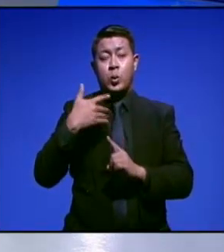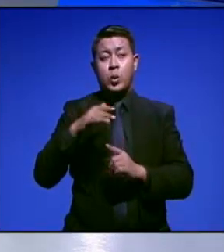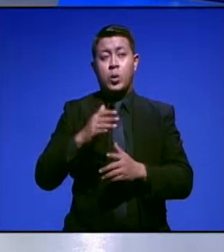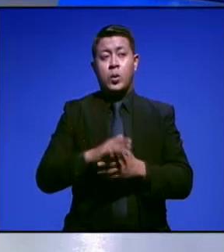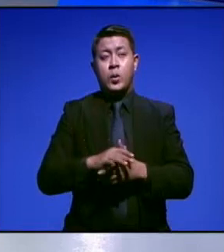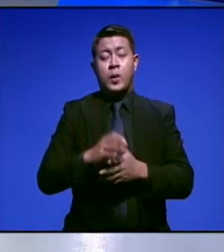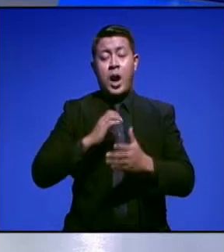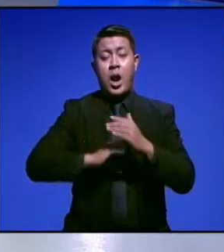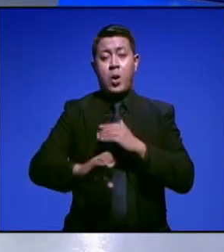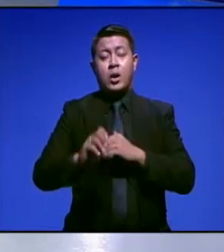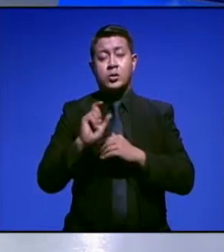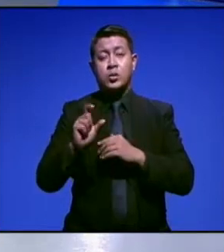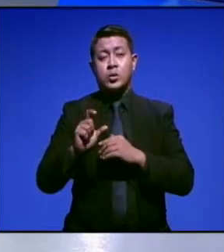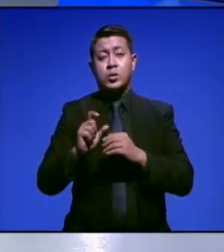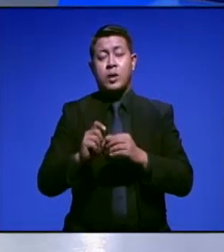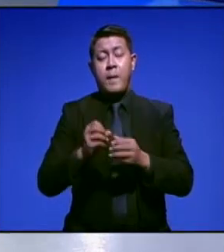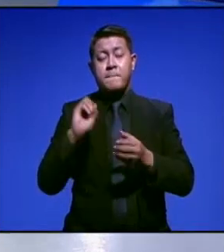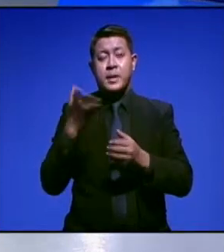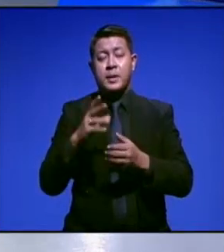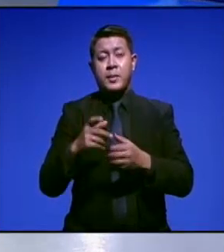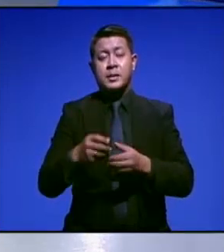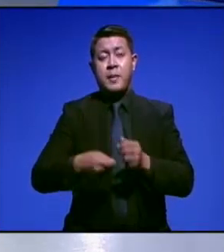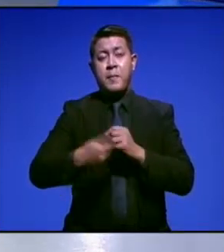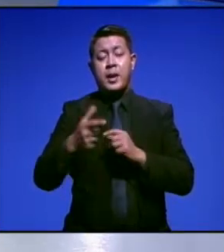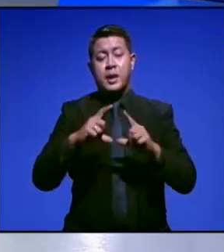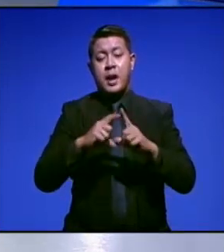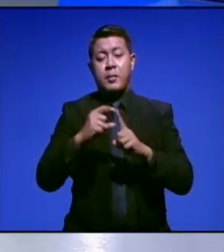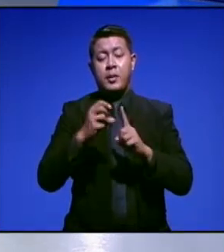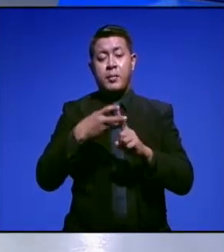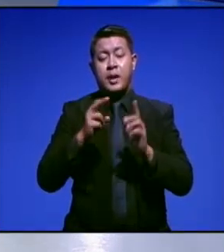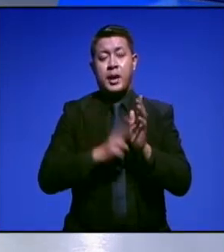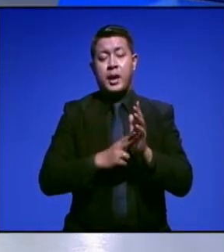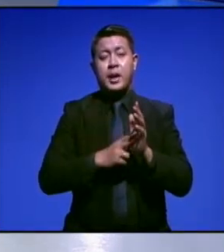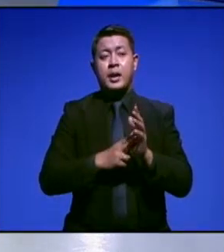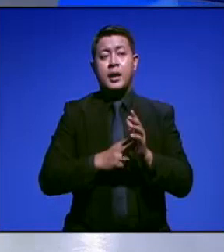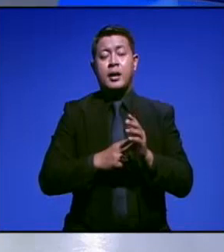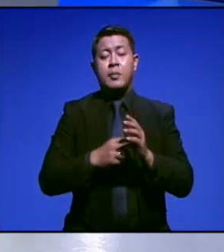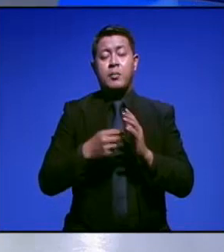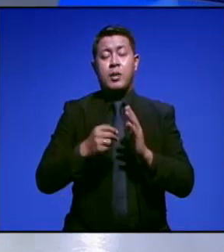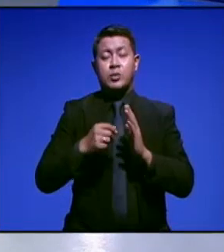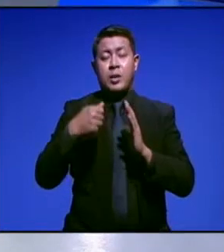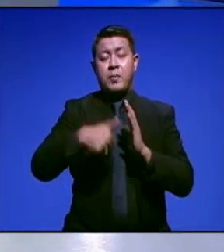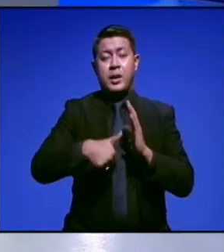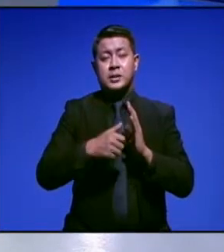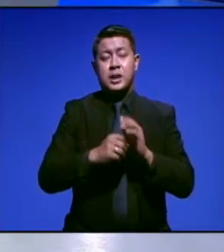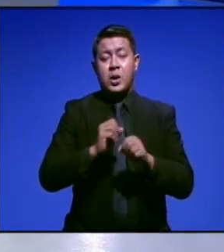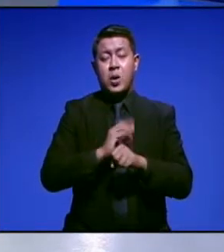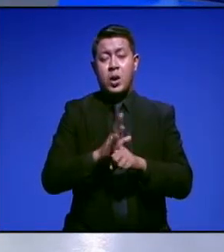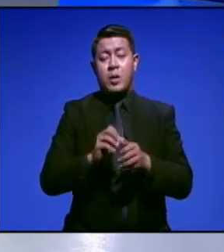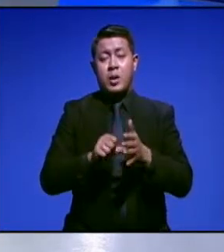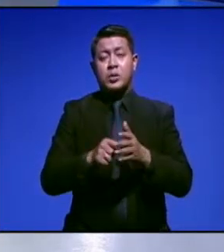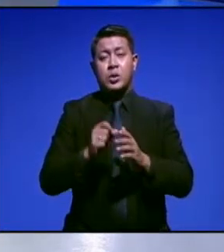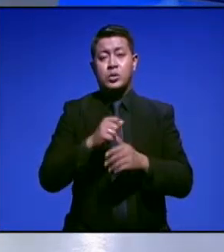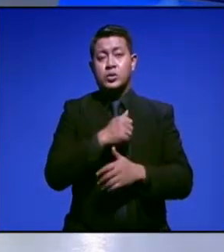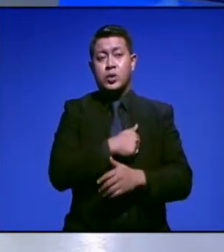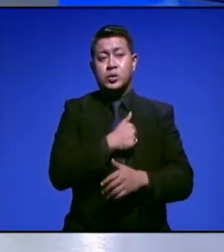dan alokasinya adalah untuk percepatan belanja APBN insentif pajak penanganan covert 19 bantuan